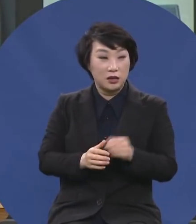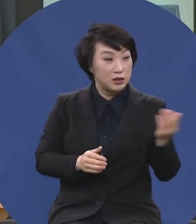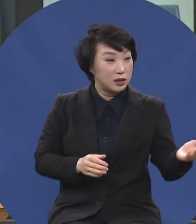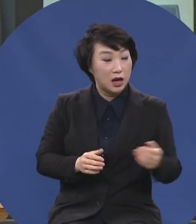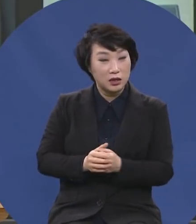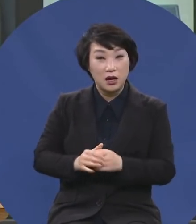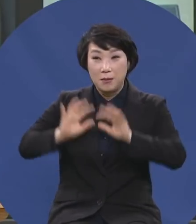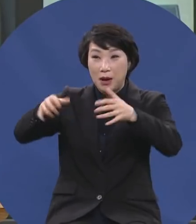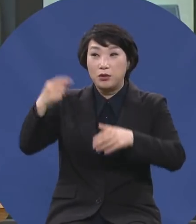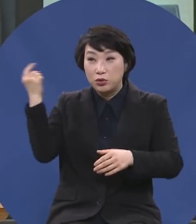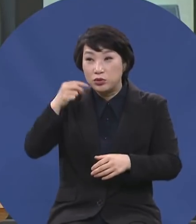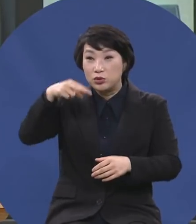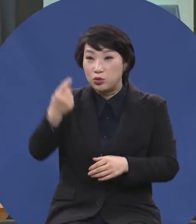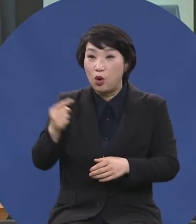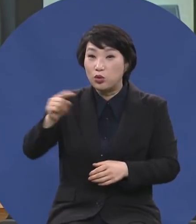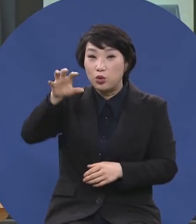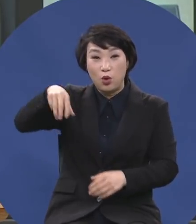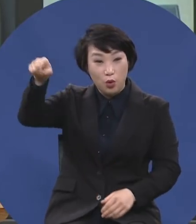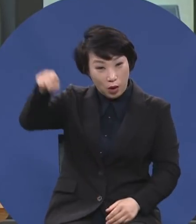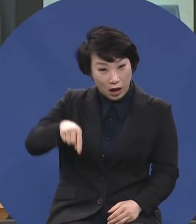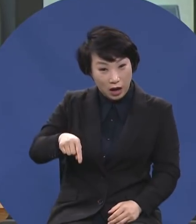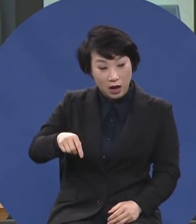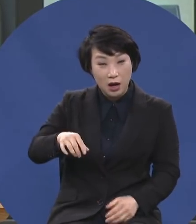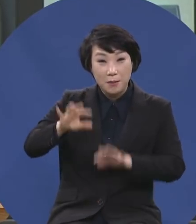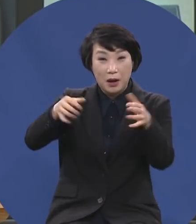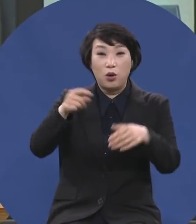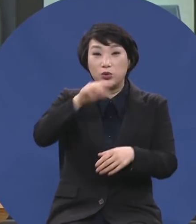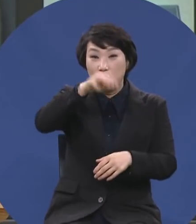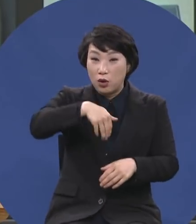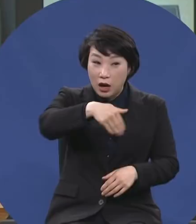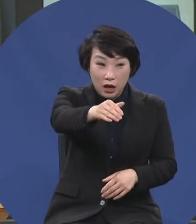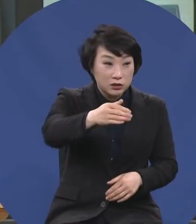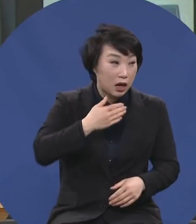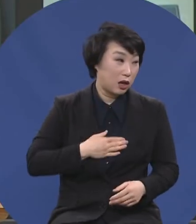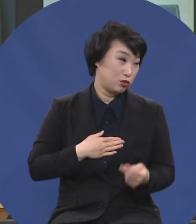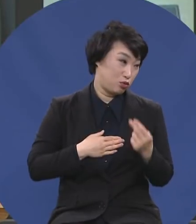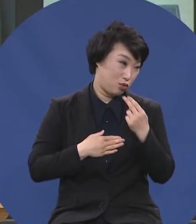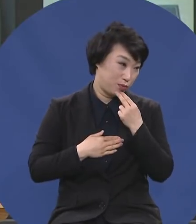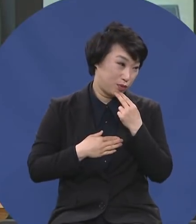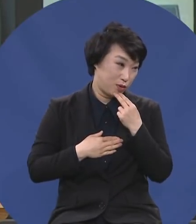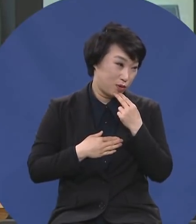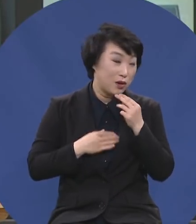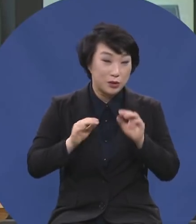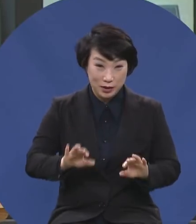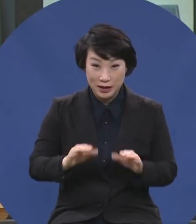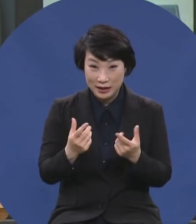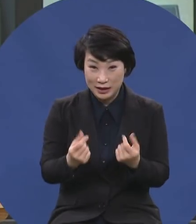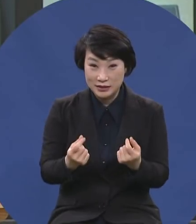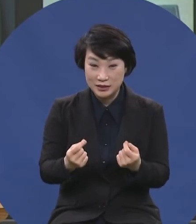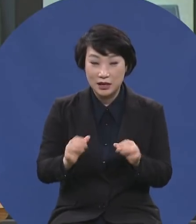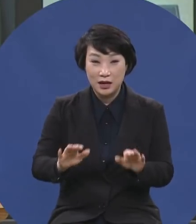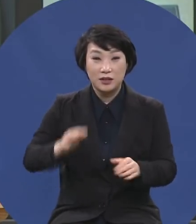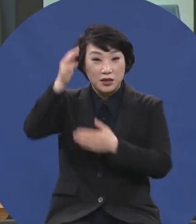그 소리를 들어도 어디서 오며 어디로 가는지 알지 못하나니